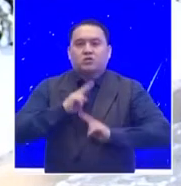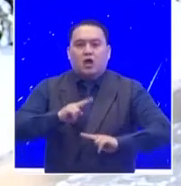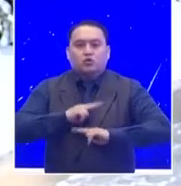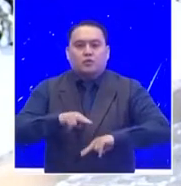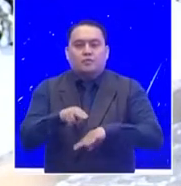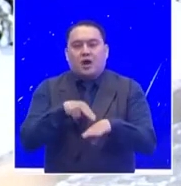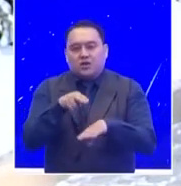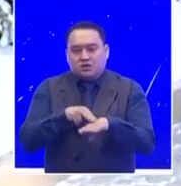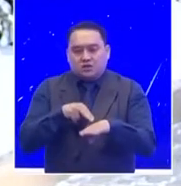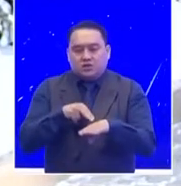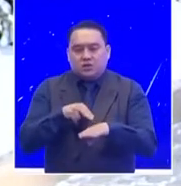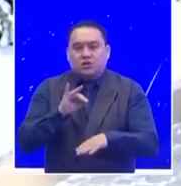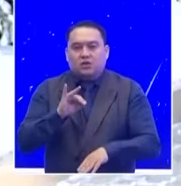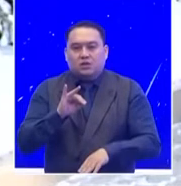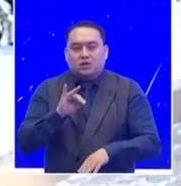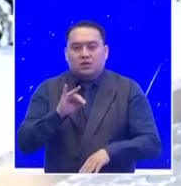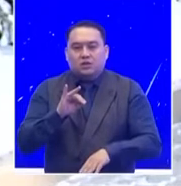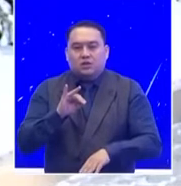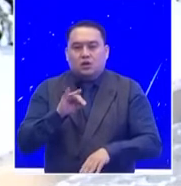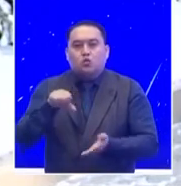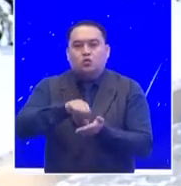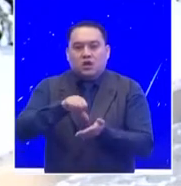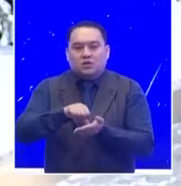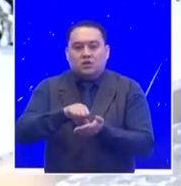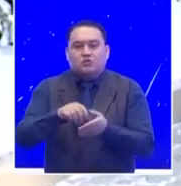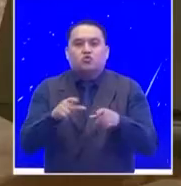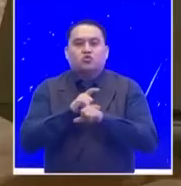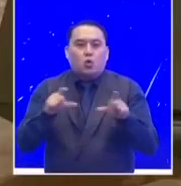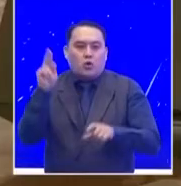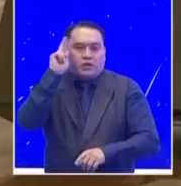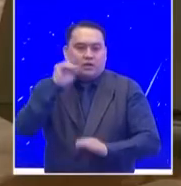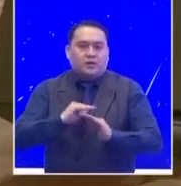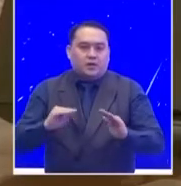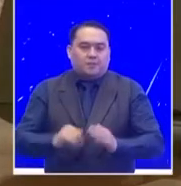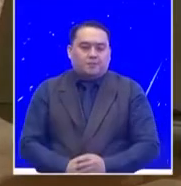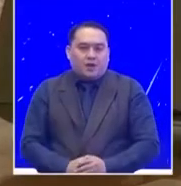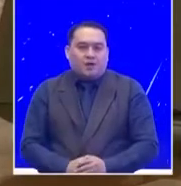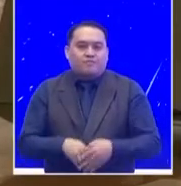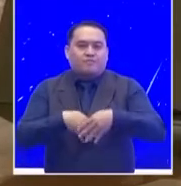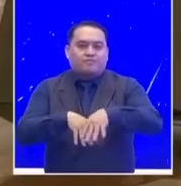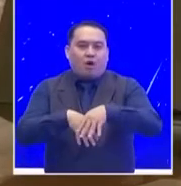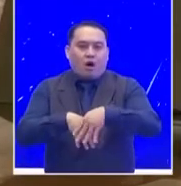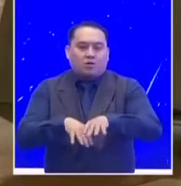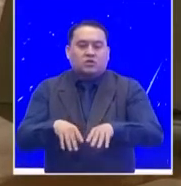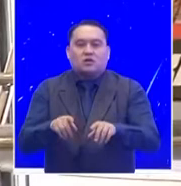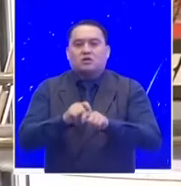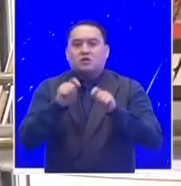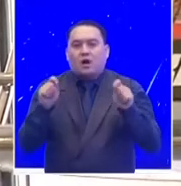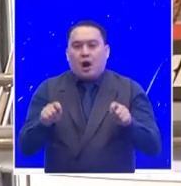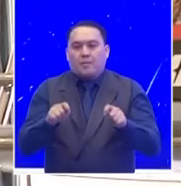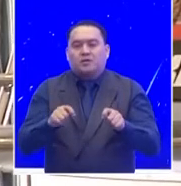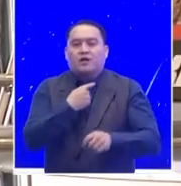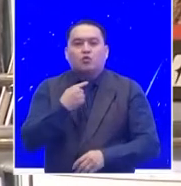органов внутренних дел, а также приняли участие школьники. Помимо торжественного марша и возложения цветов в рамках эстафеты в